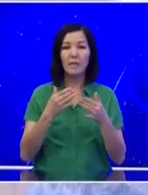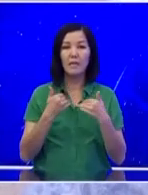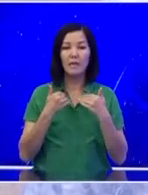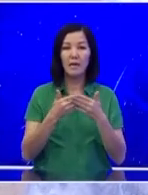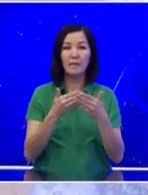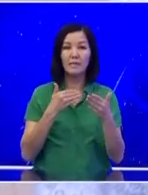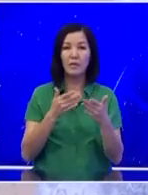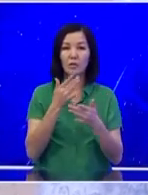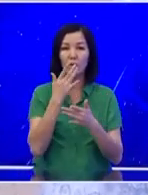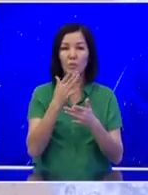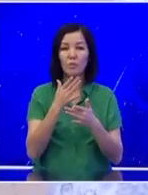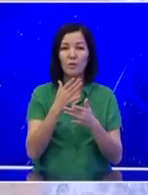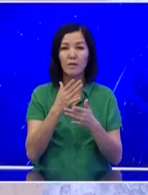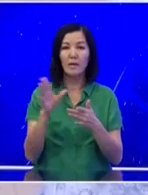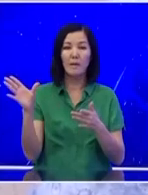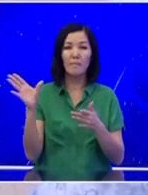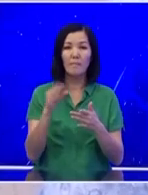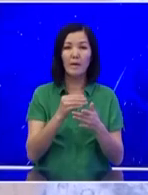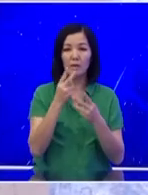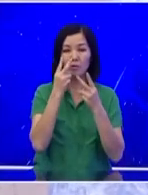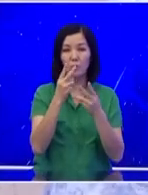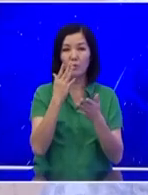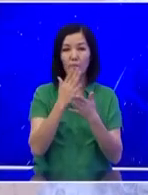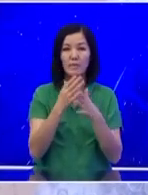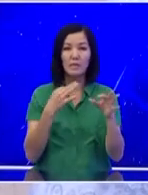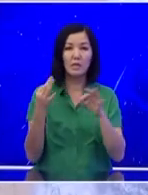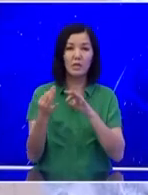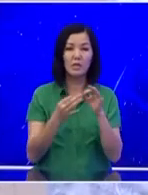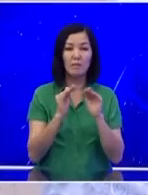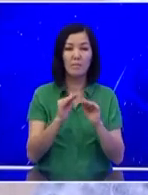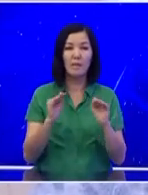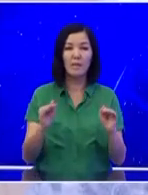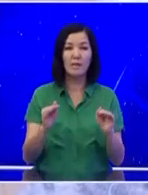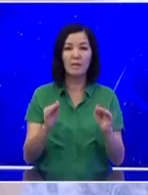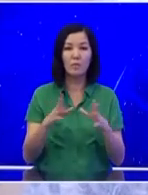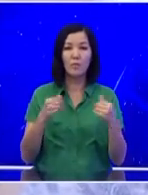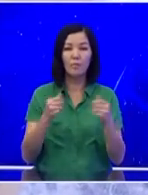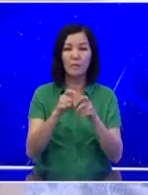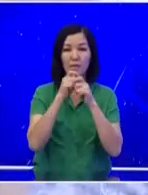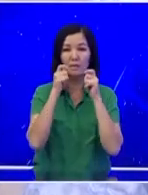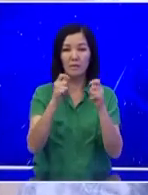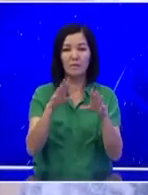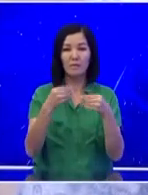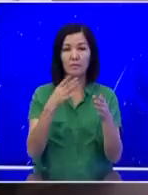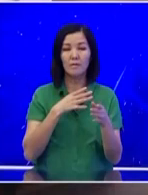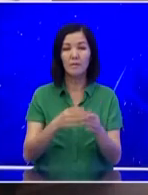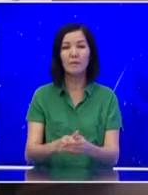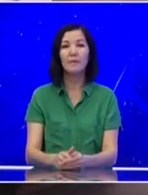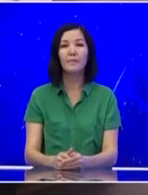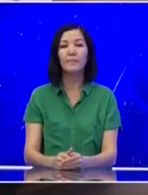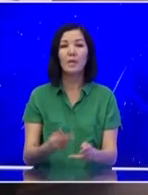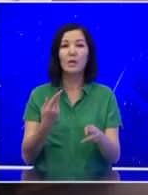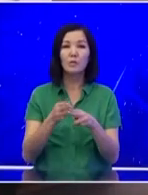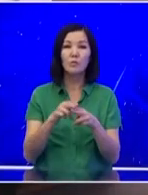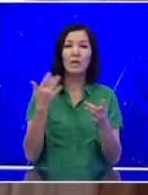ұлт өкілдерінің бір шаңырақ астында тәрбиеленіп жатқанын естідік. Қазақы тәрбие алып жатқанда да куә болдық. Барлығы балалардың қуанышы үшін. Сондай-ақ